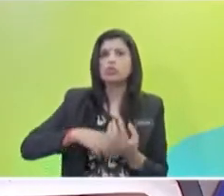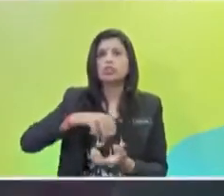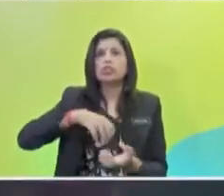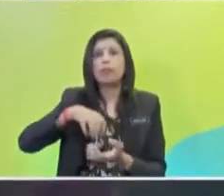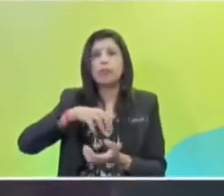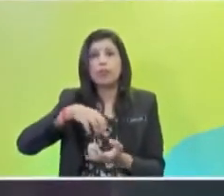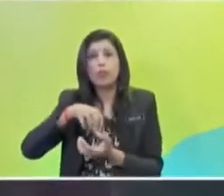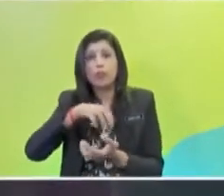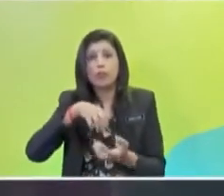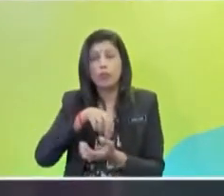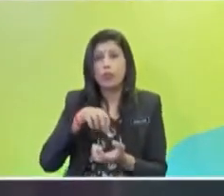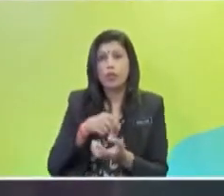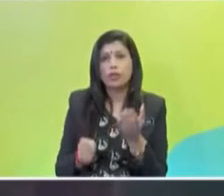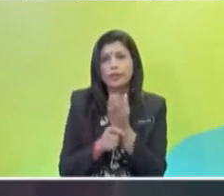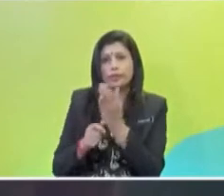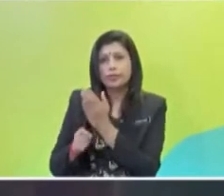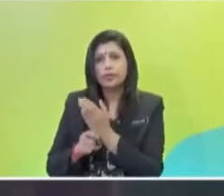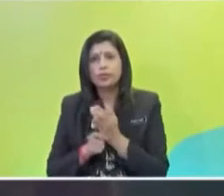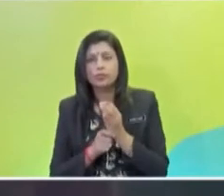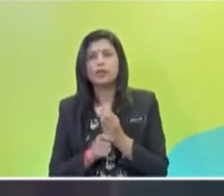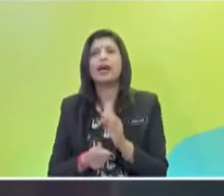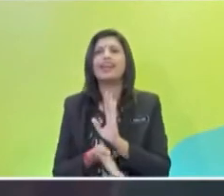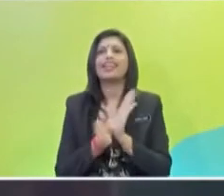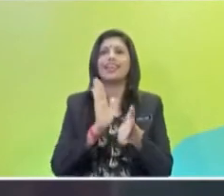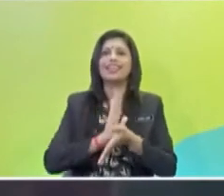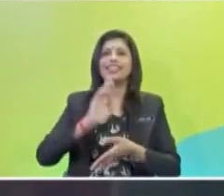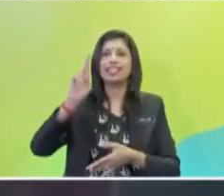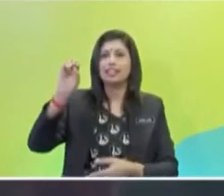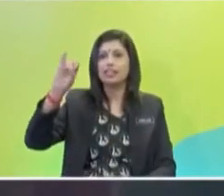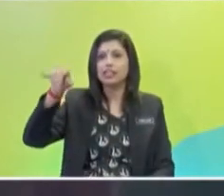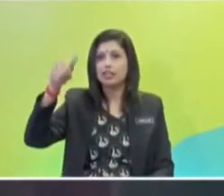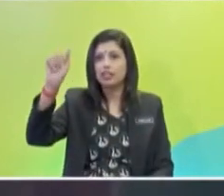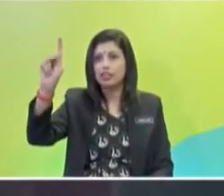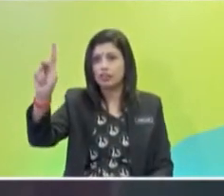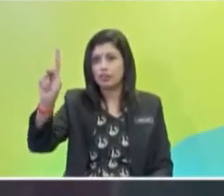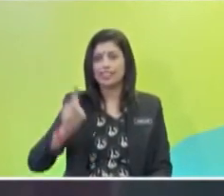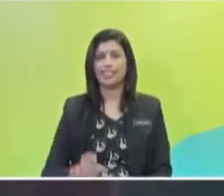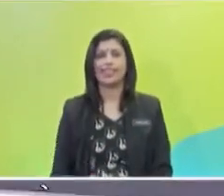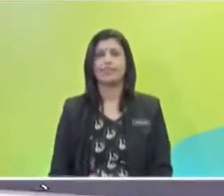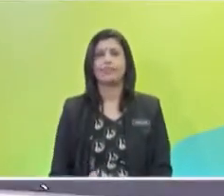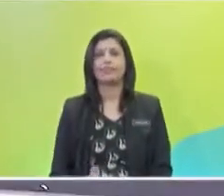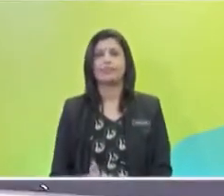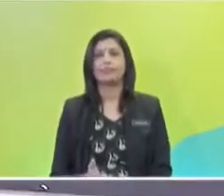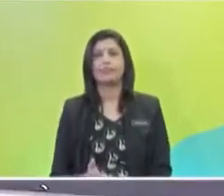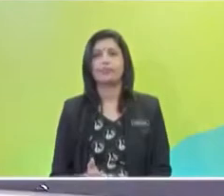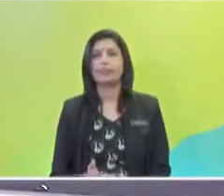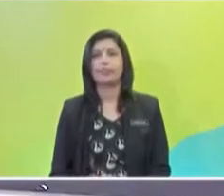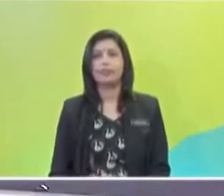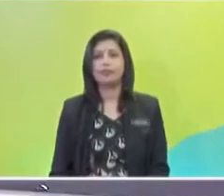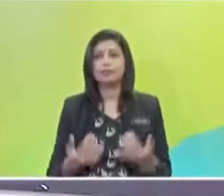buah. Itu istimewanya macam cikgu cakap tadi di kafe baru cikgu ni. Kita buat sendiri menunya.